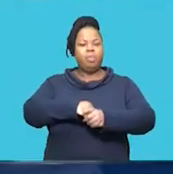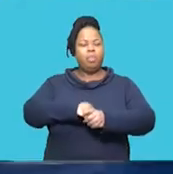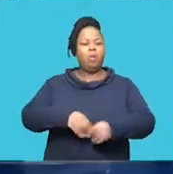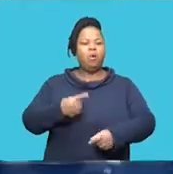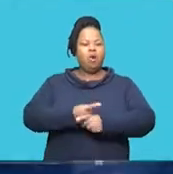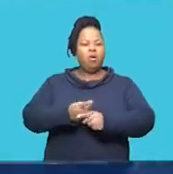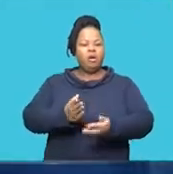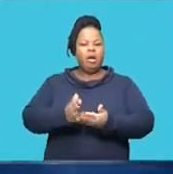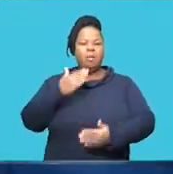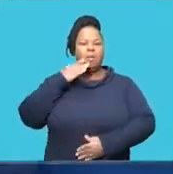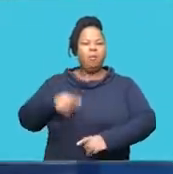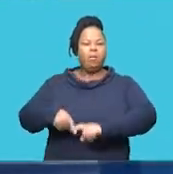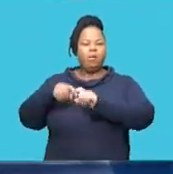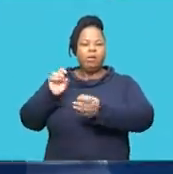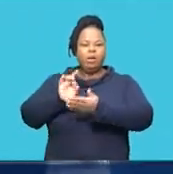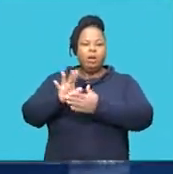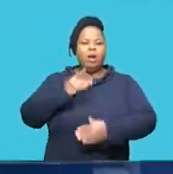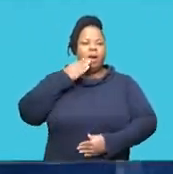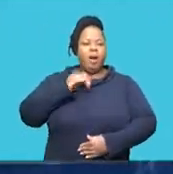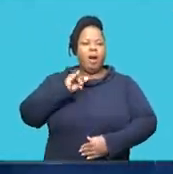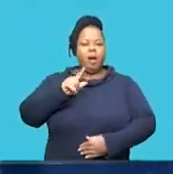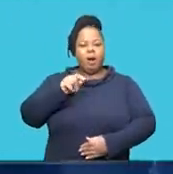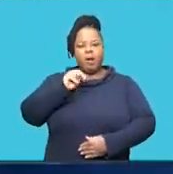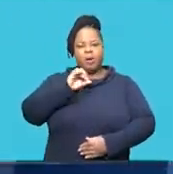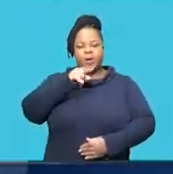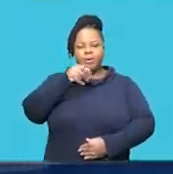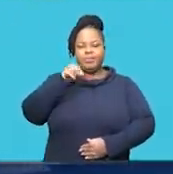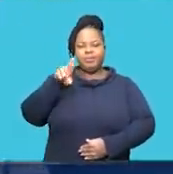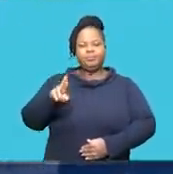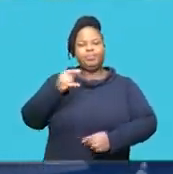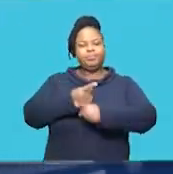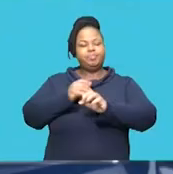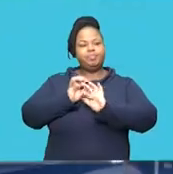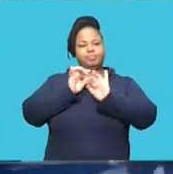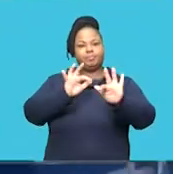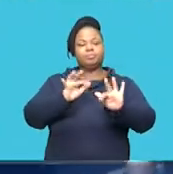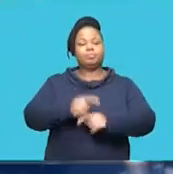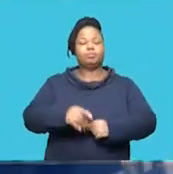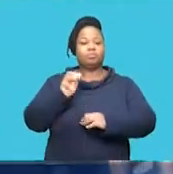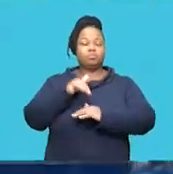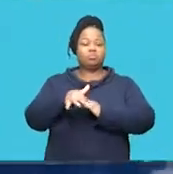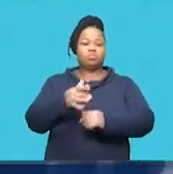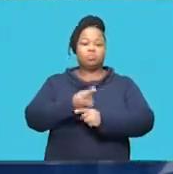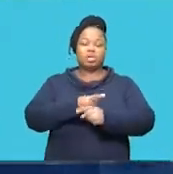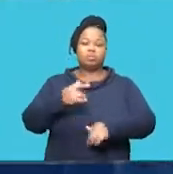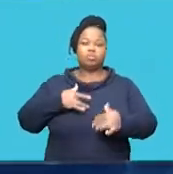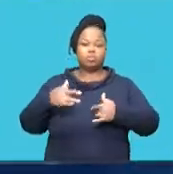banqunyanyisiweyo. Ngenkxaso yentshukumo i-Intoyethu Movement baphume lubala bethetha phandle ngeentlelo